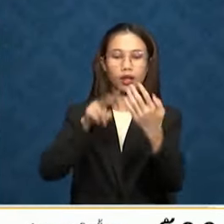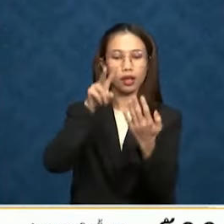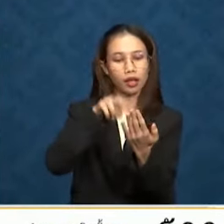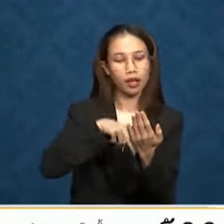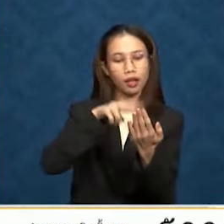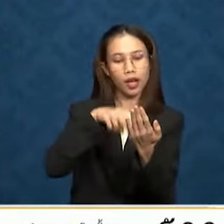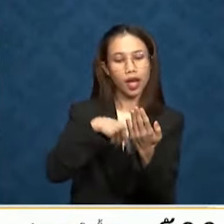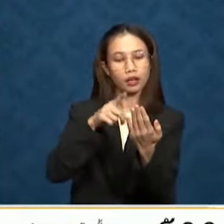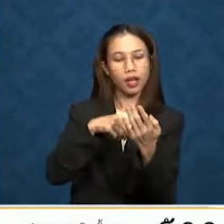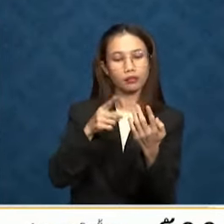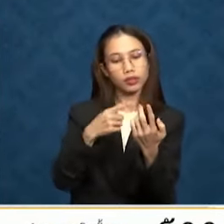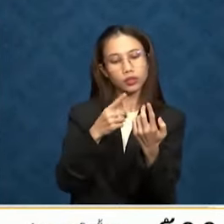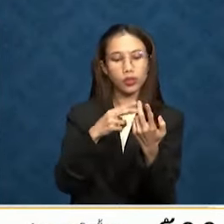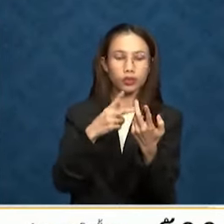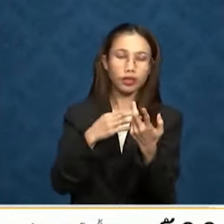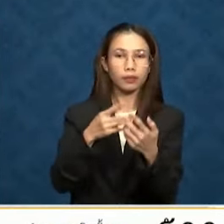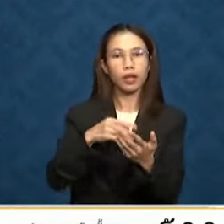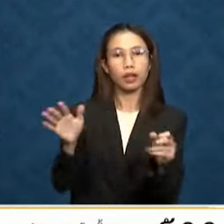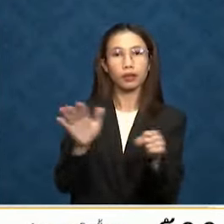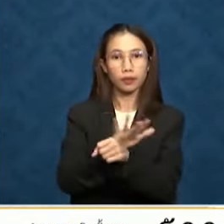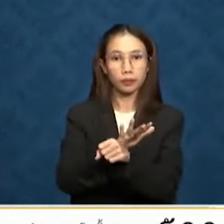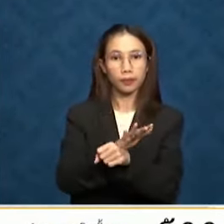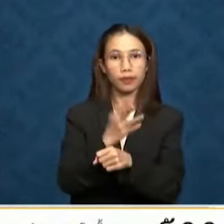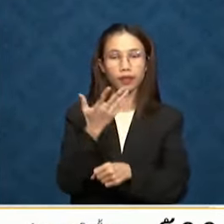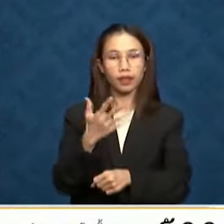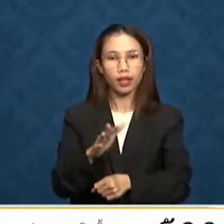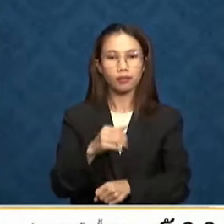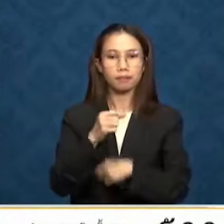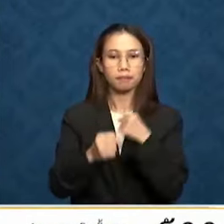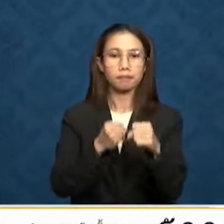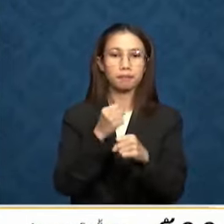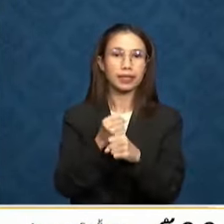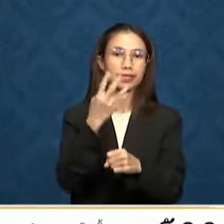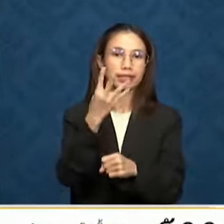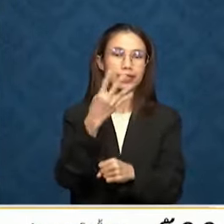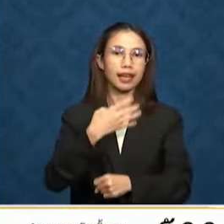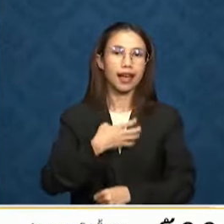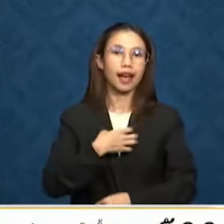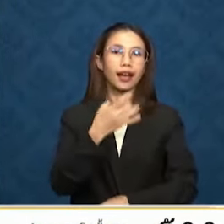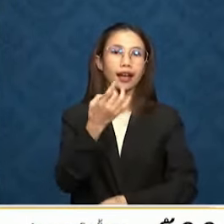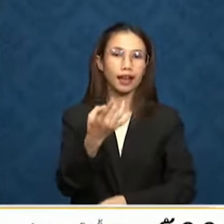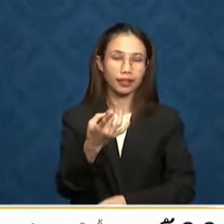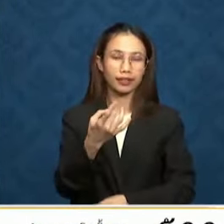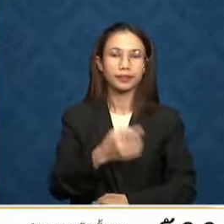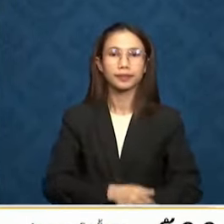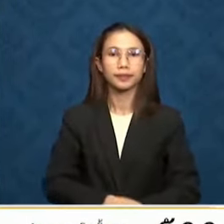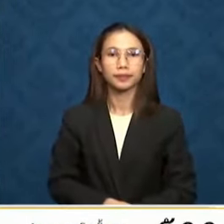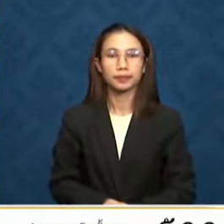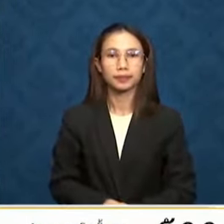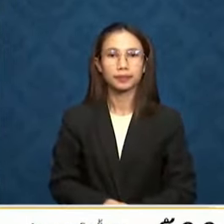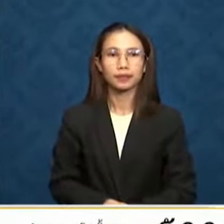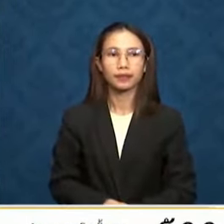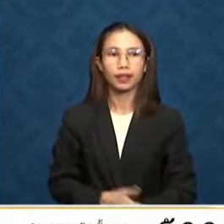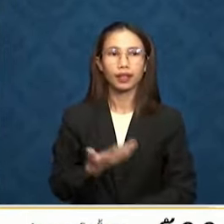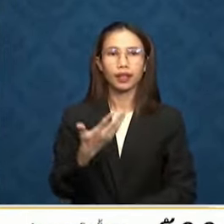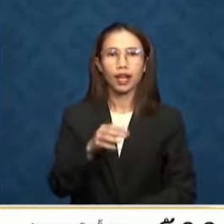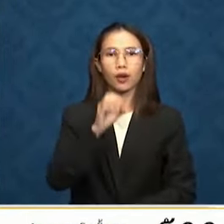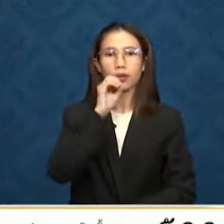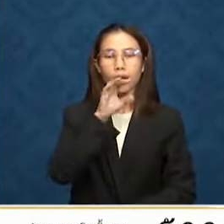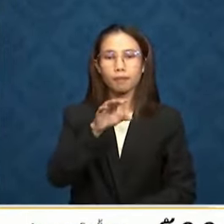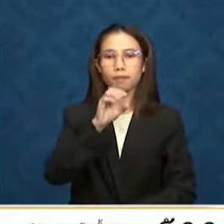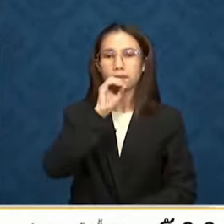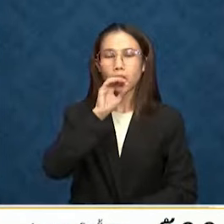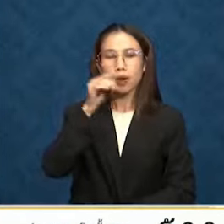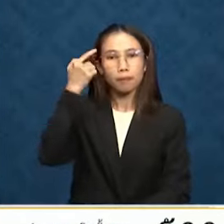ครบ 142นโยบายแล้วก็บอกว่า 4ปีอยากได้อะไรนะคะแล้วท่านค่อยมาประกาศ